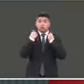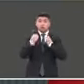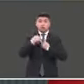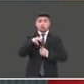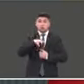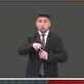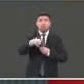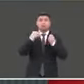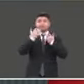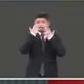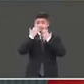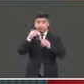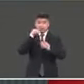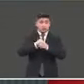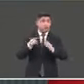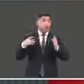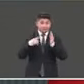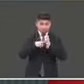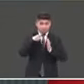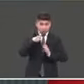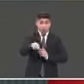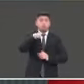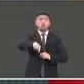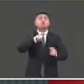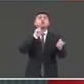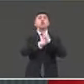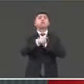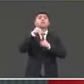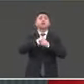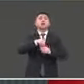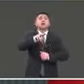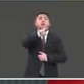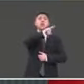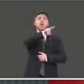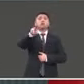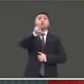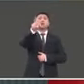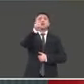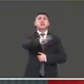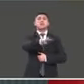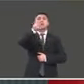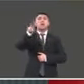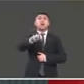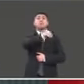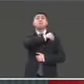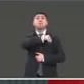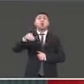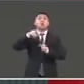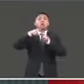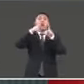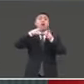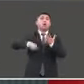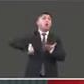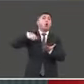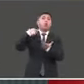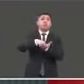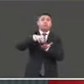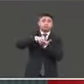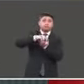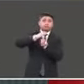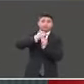yürütülebilmesi amacıyla bu dönem için 722 milyonluk bir ödeneği